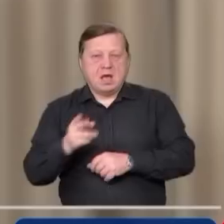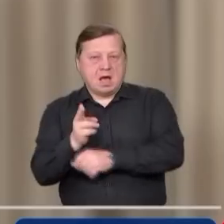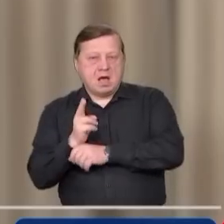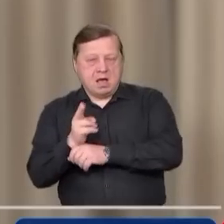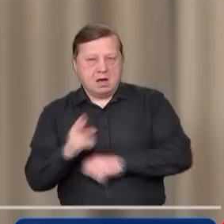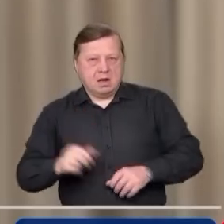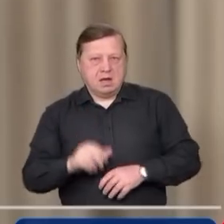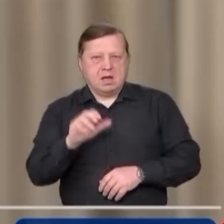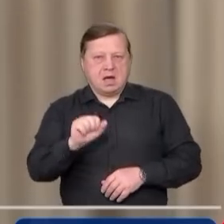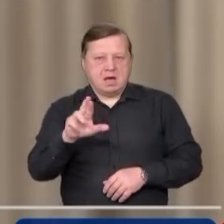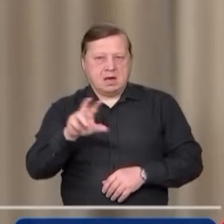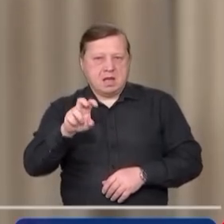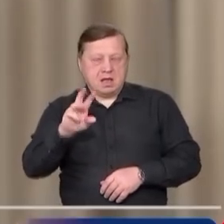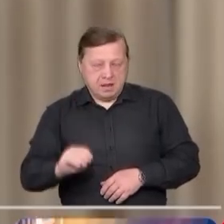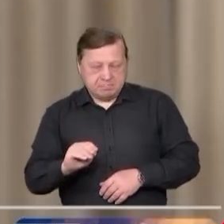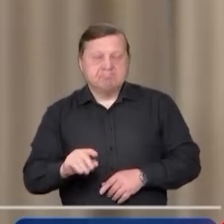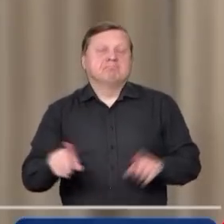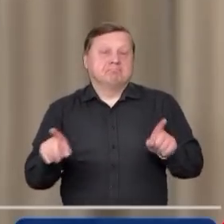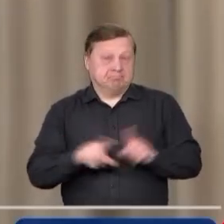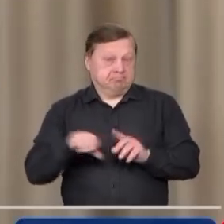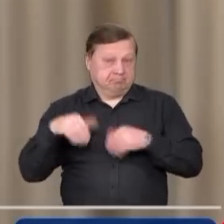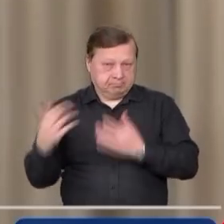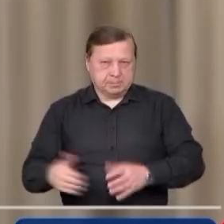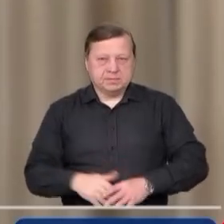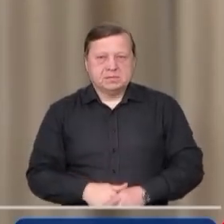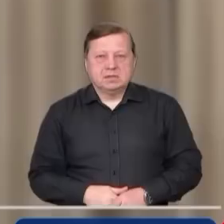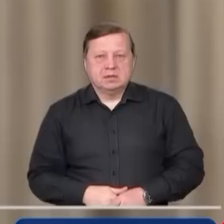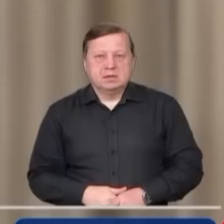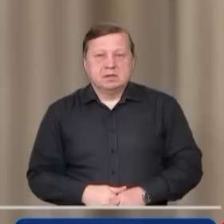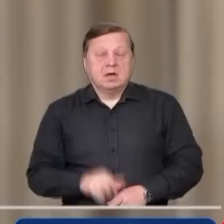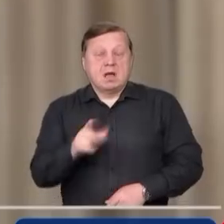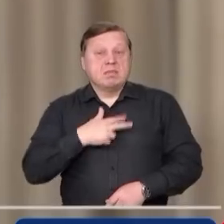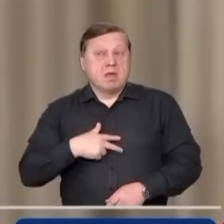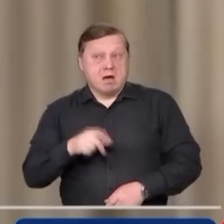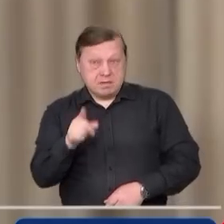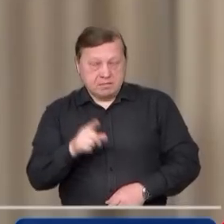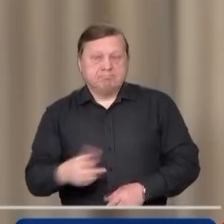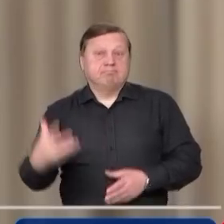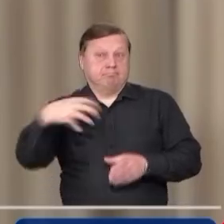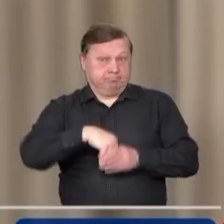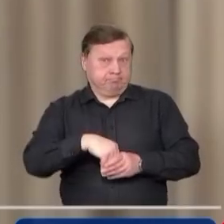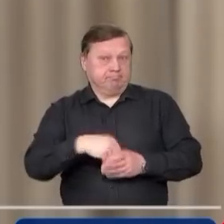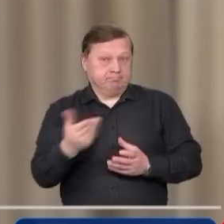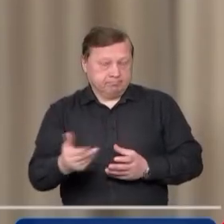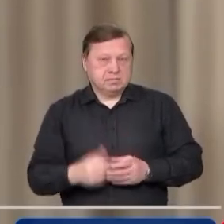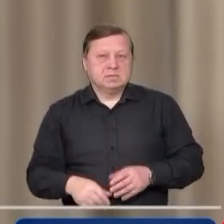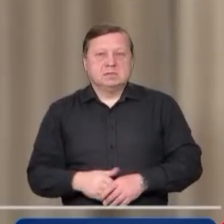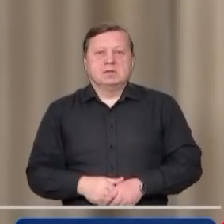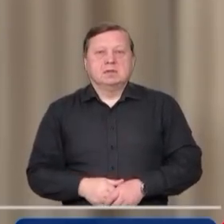armatochałowice Archer. Między innymi Dania dołączy do tego pakietu